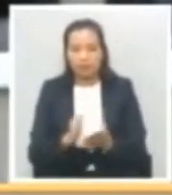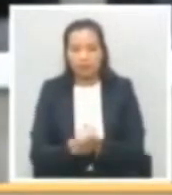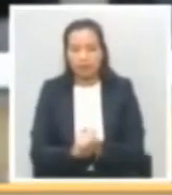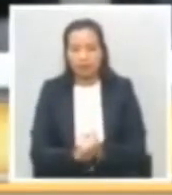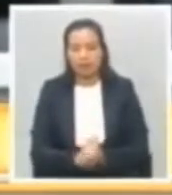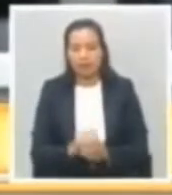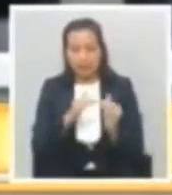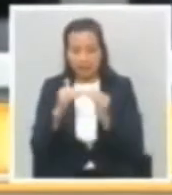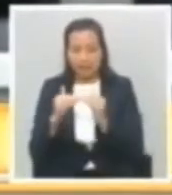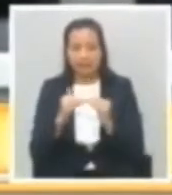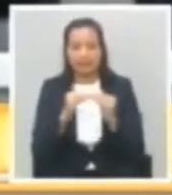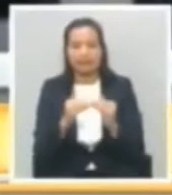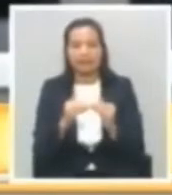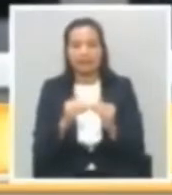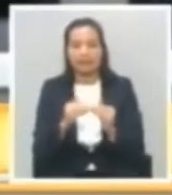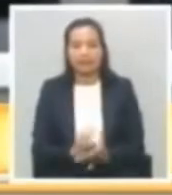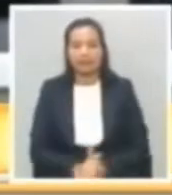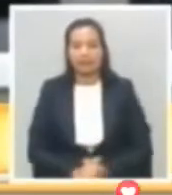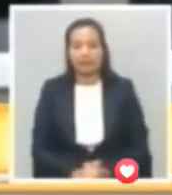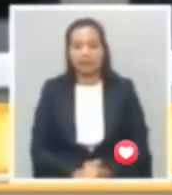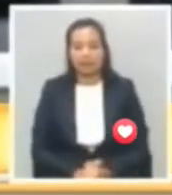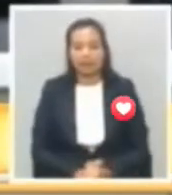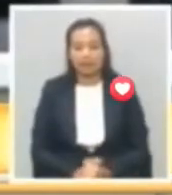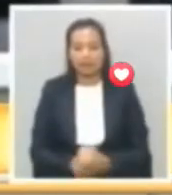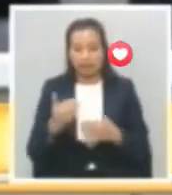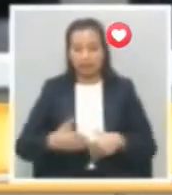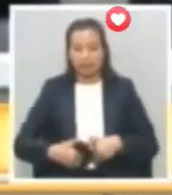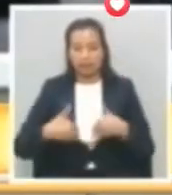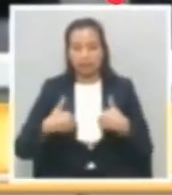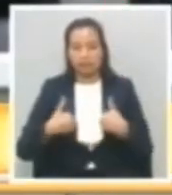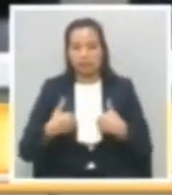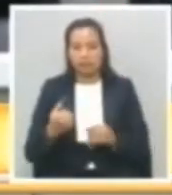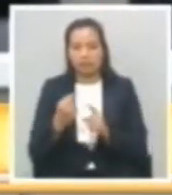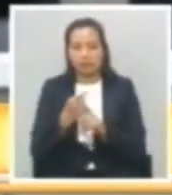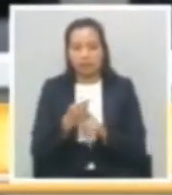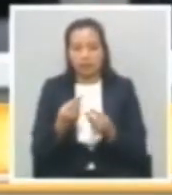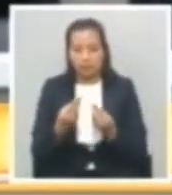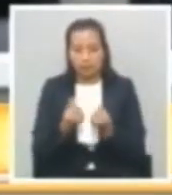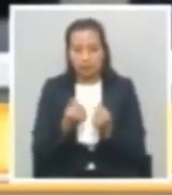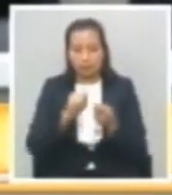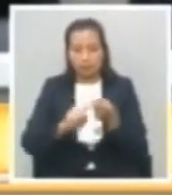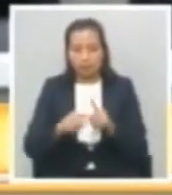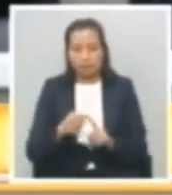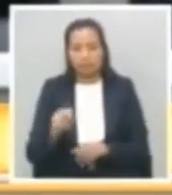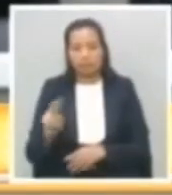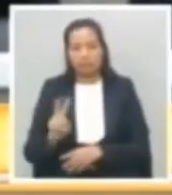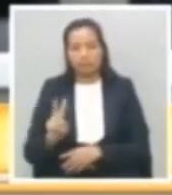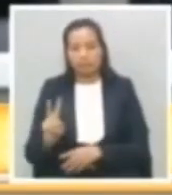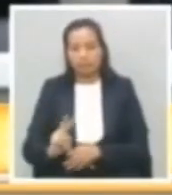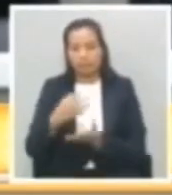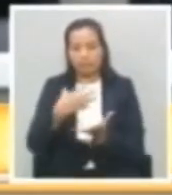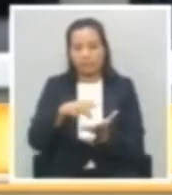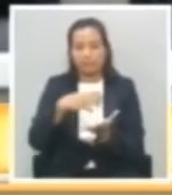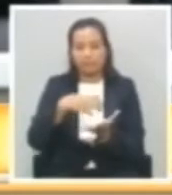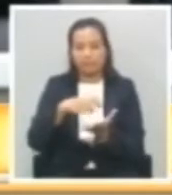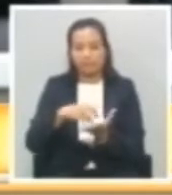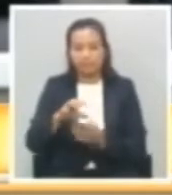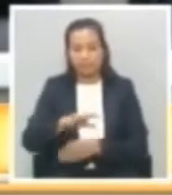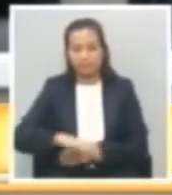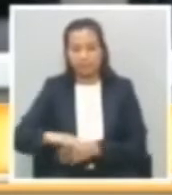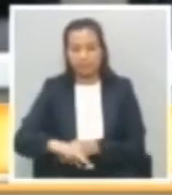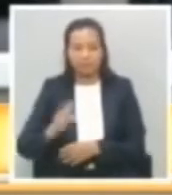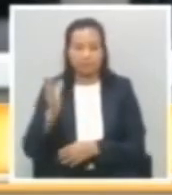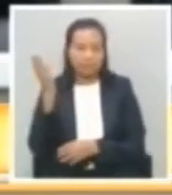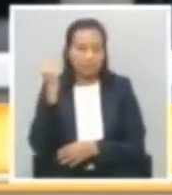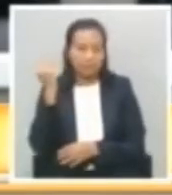ของสิทธิ์หรือเรื่องของการดำรงชีวิตนะครับตามรายละเอียดที่เพื่อนสมาชิกทั้งสองท่านได้เล่าให้กับพวกเราฟังเมื่อ